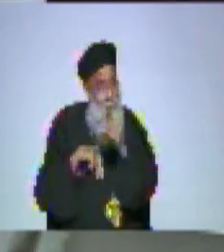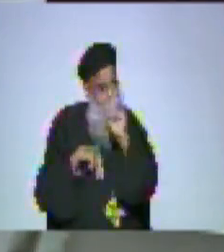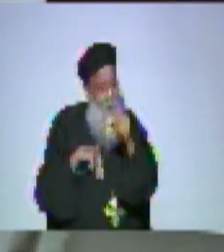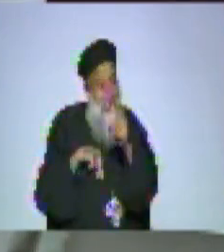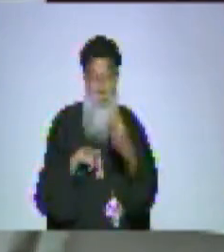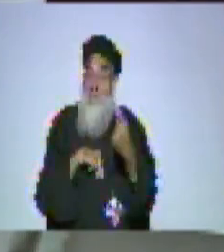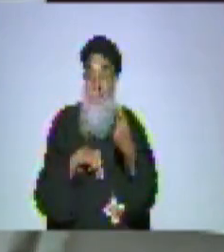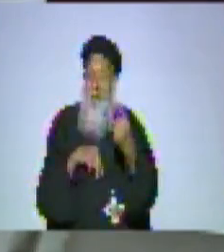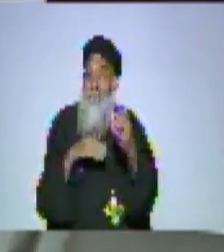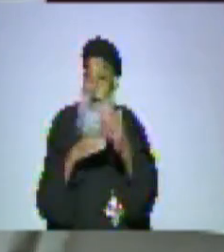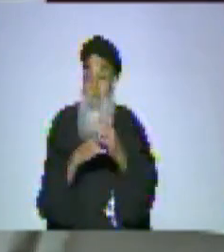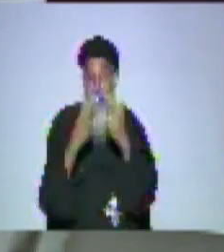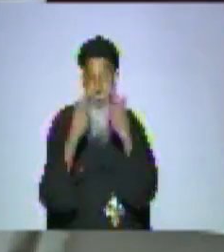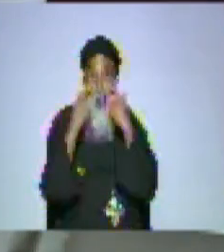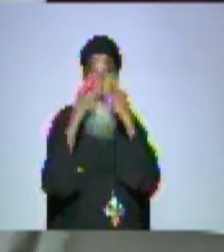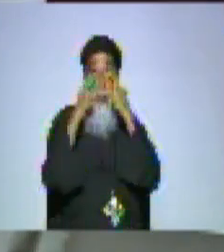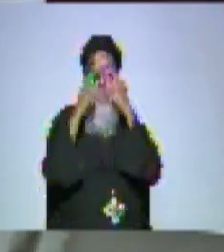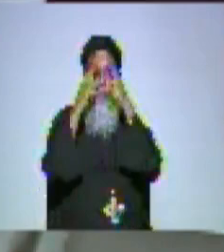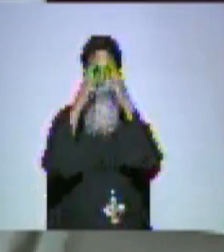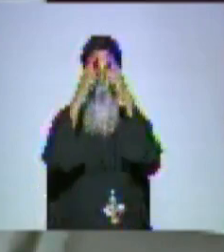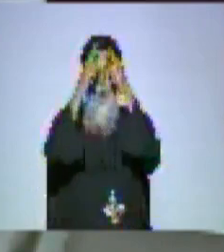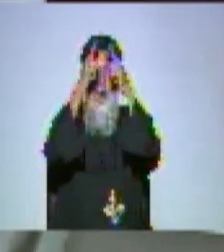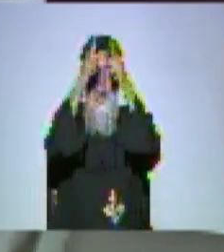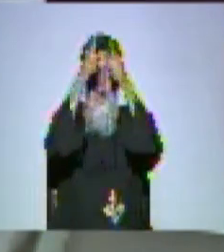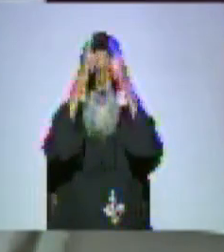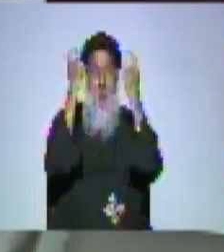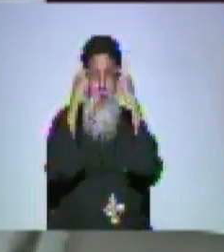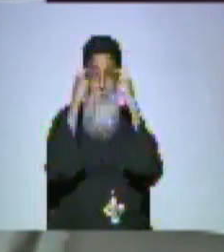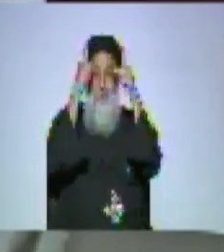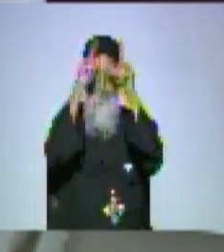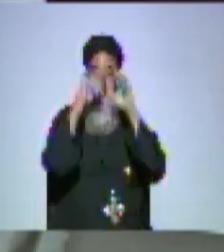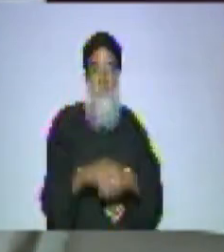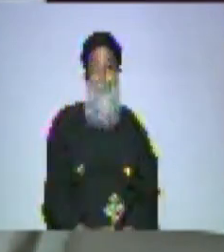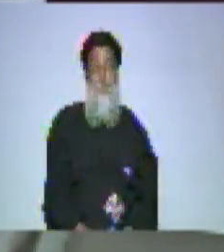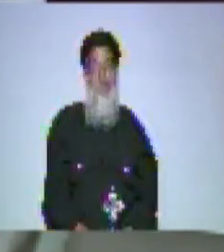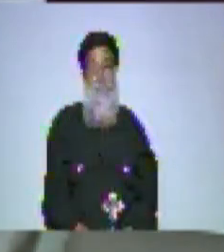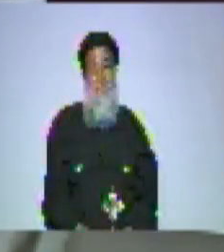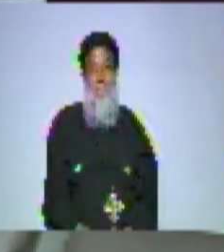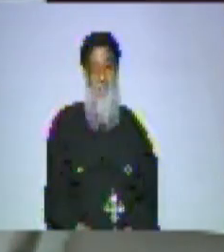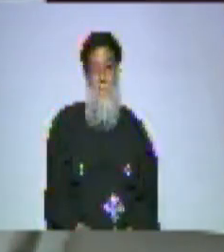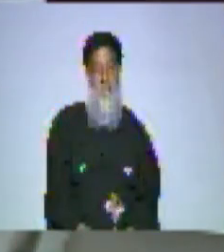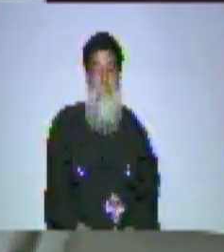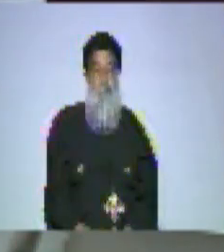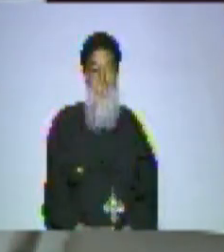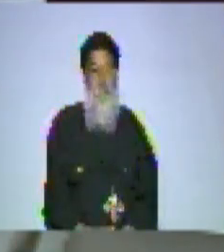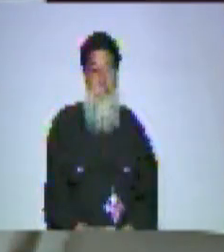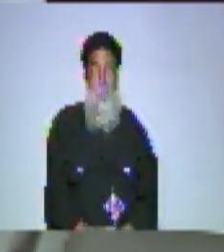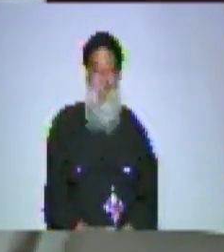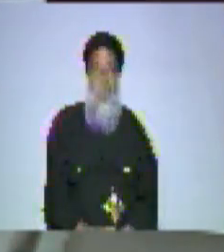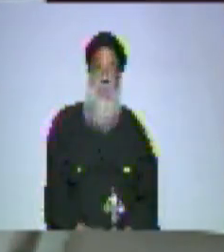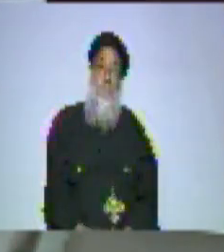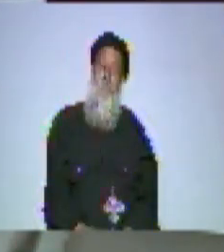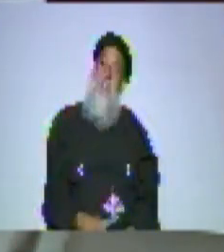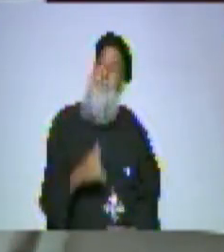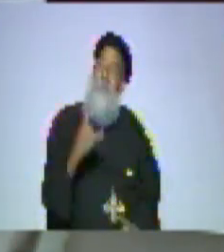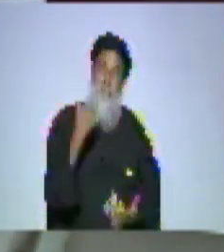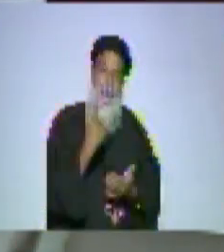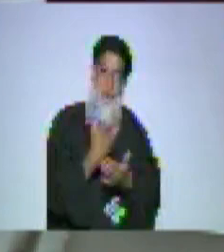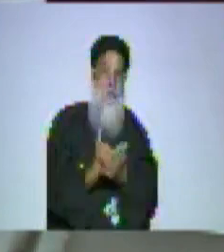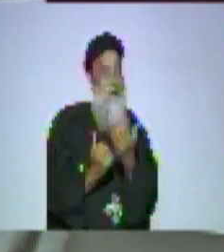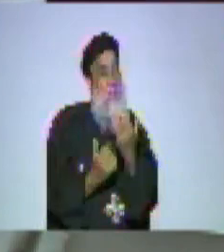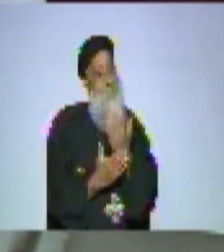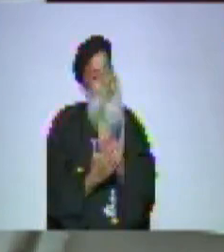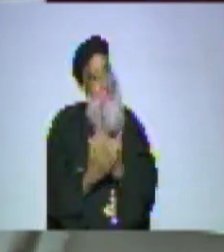وفيه في ظروف ودي يعني شخص بيتعرض لمسؤوليه